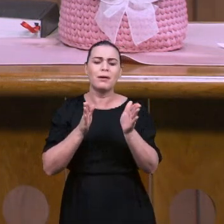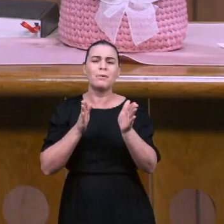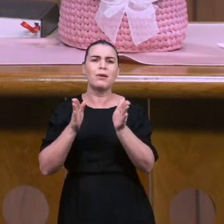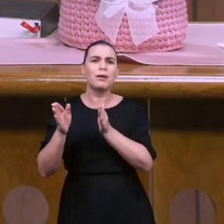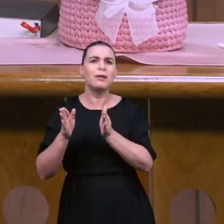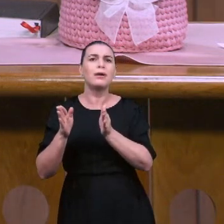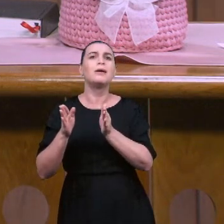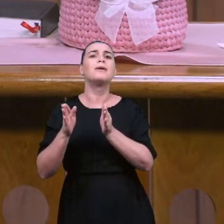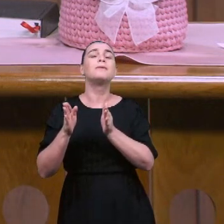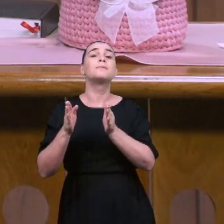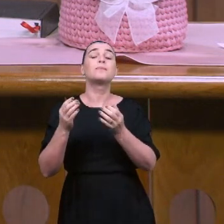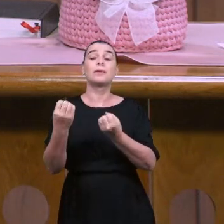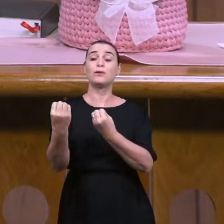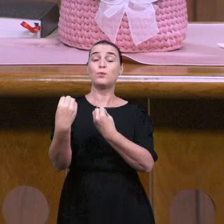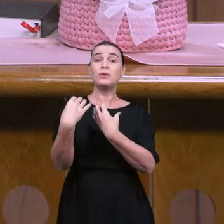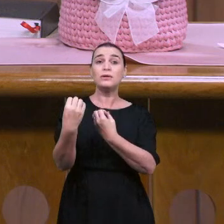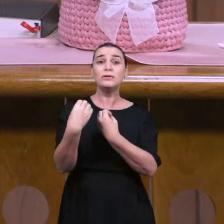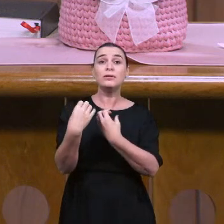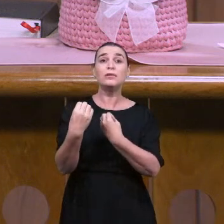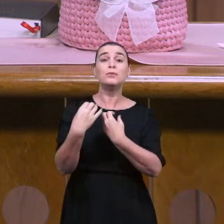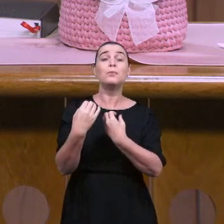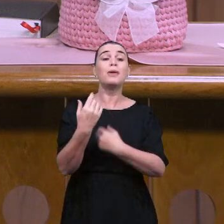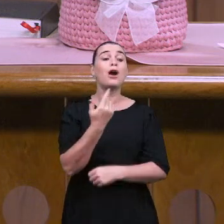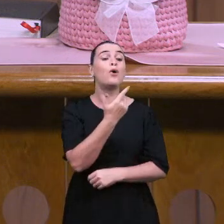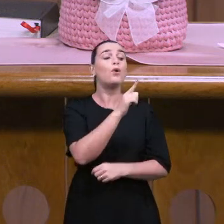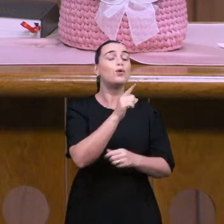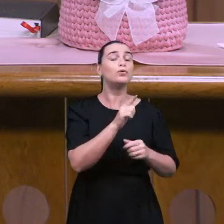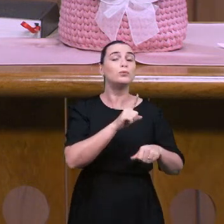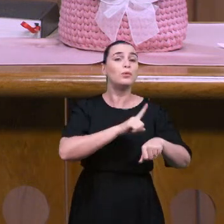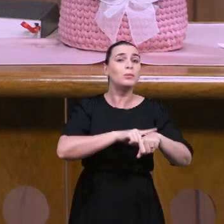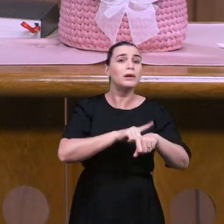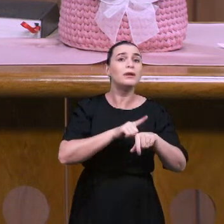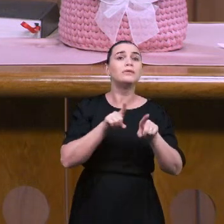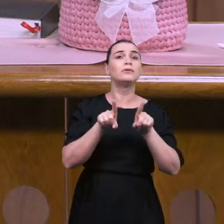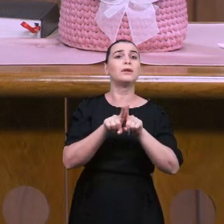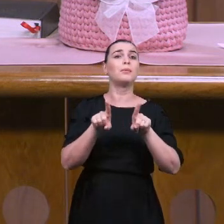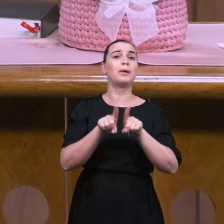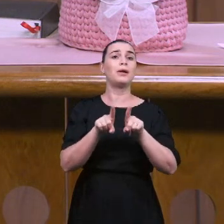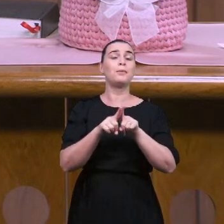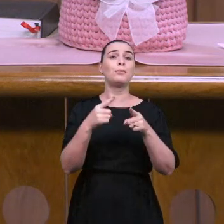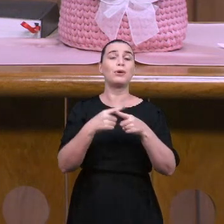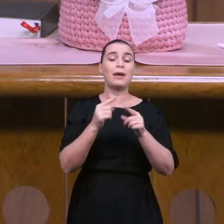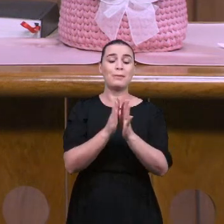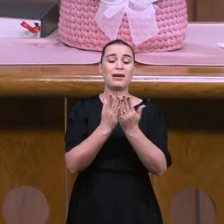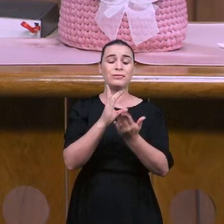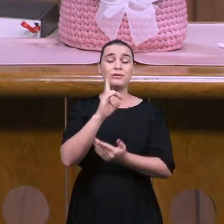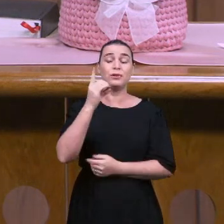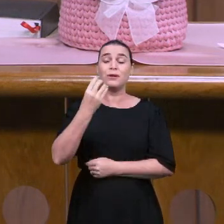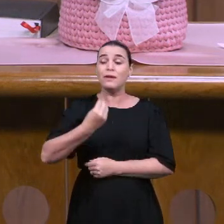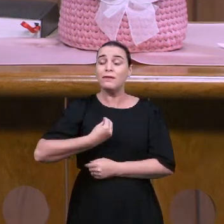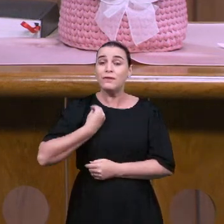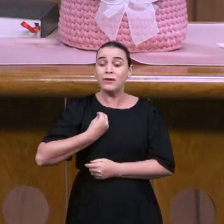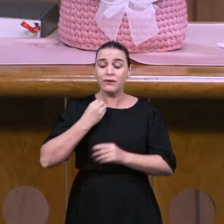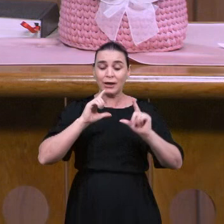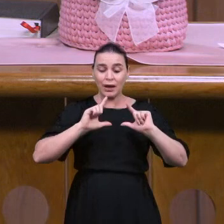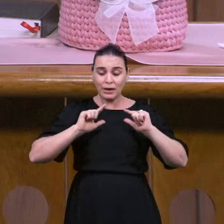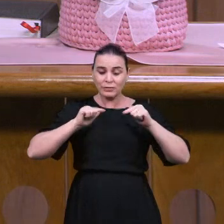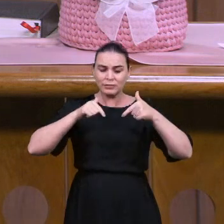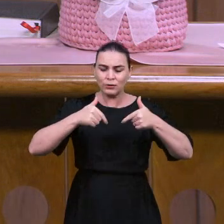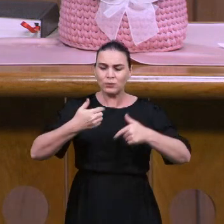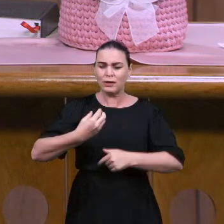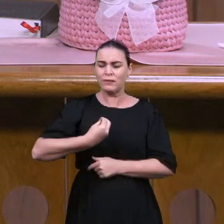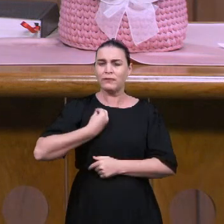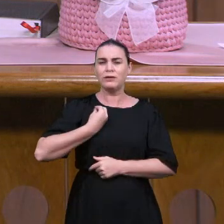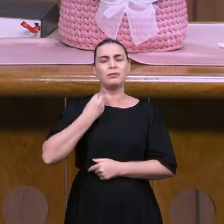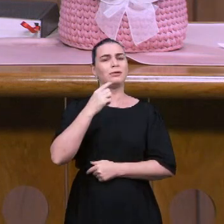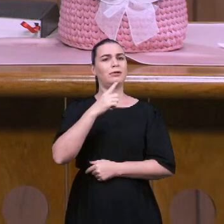des enseignements pour ce moment, pour d'autres moments, parce que la parole, elle est vivante et efficace. Mes frères, vous voulez